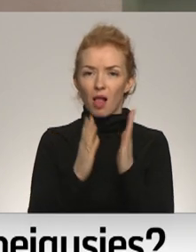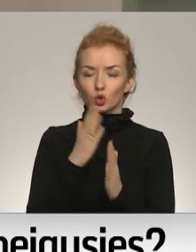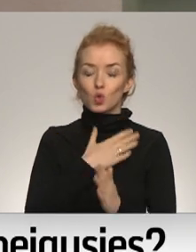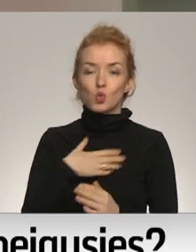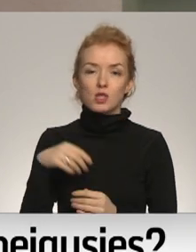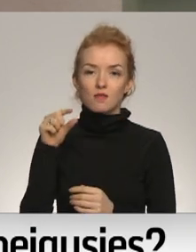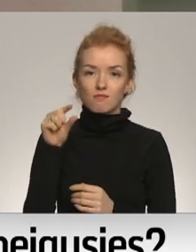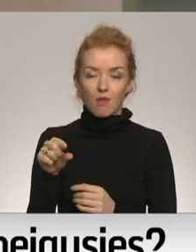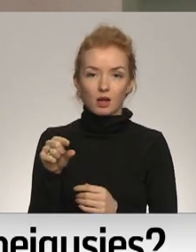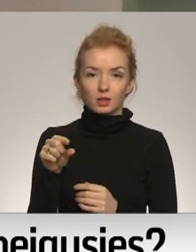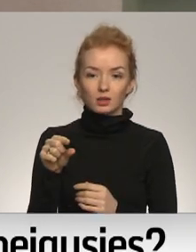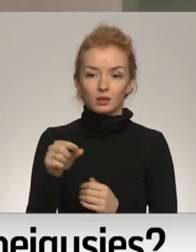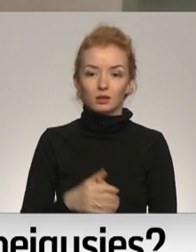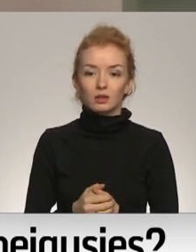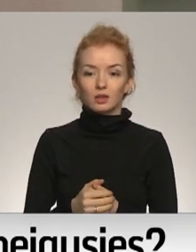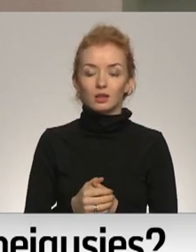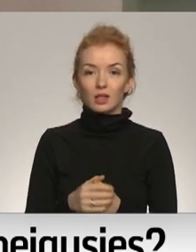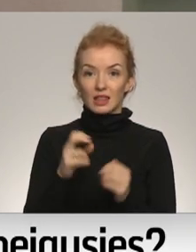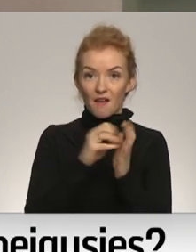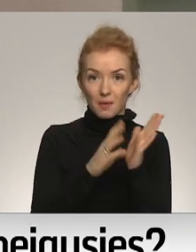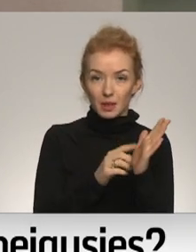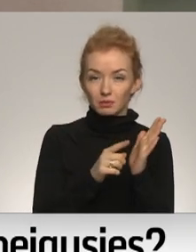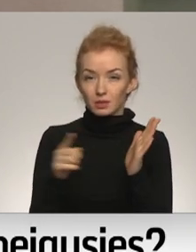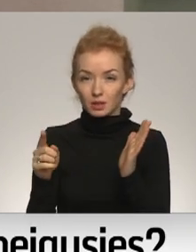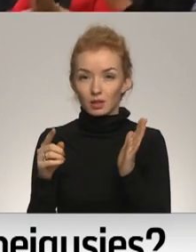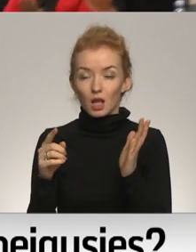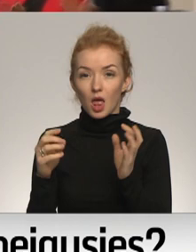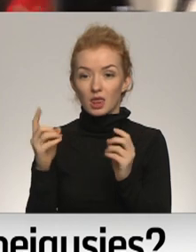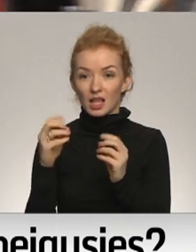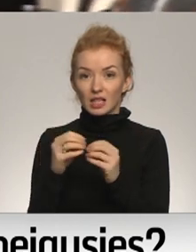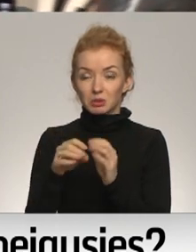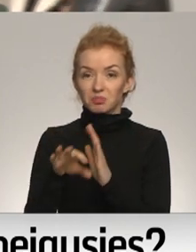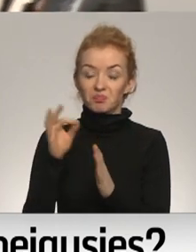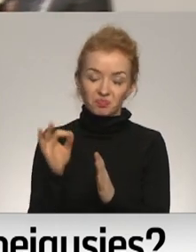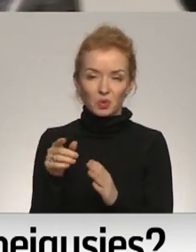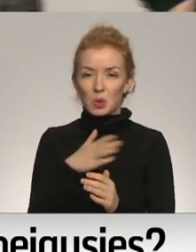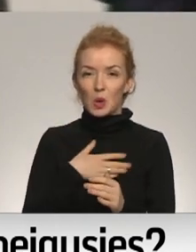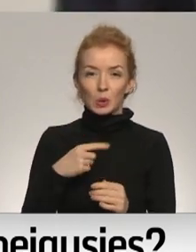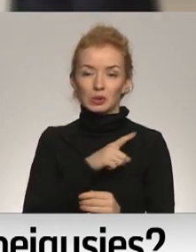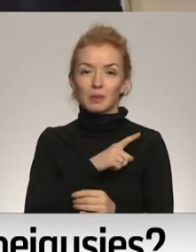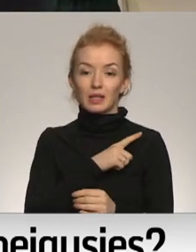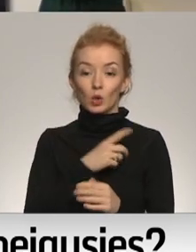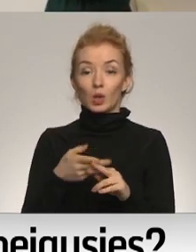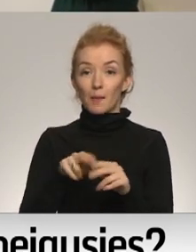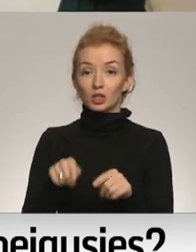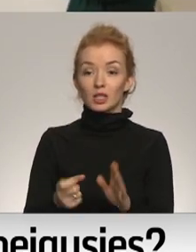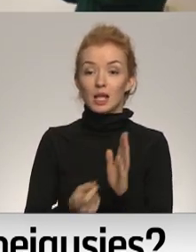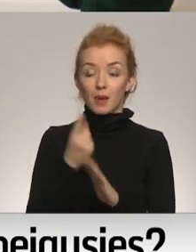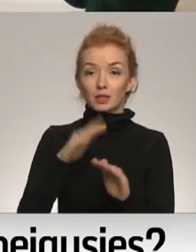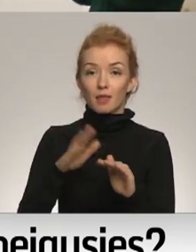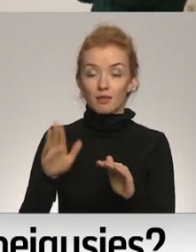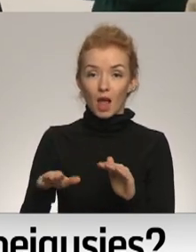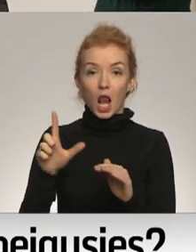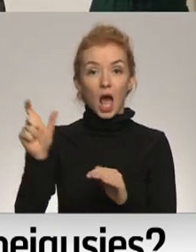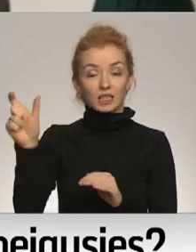19 deputātiem 10. Tas ir tāds slidens ceļš. Iespējams, ka tieši šī iemesla dēļ jaunais domas